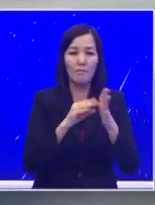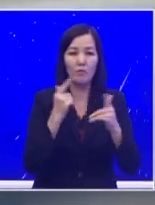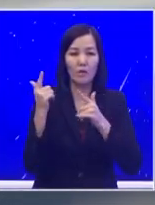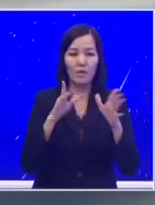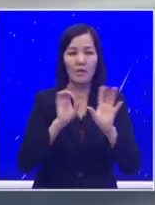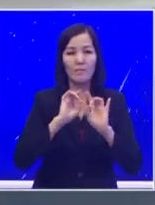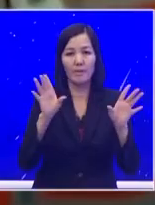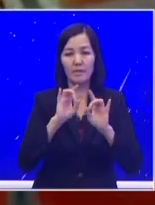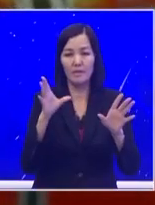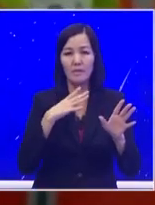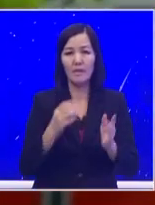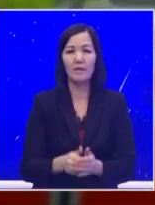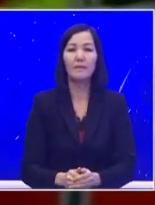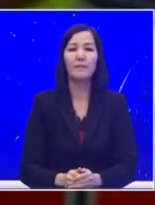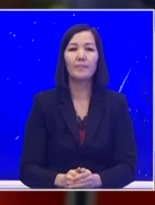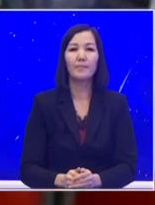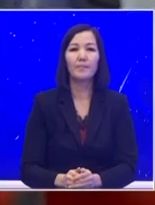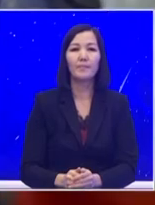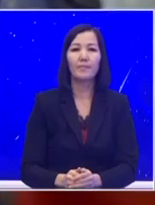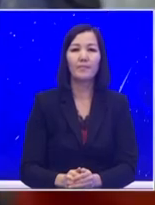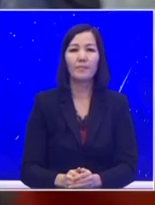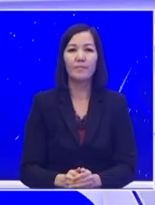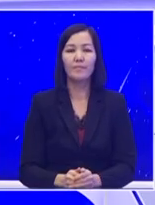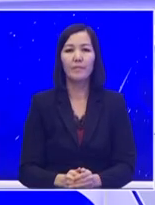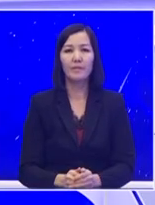дайындаған Амина Құдайберген, Жетісу арнасы.